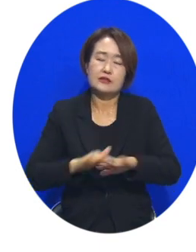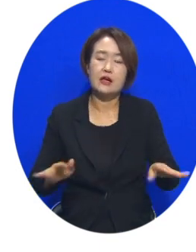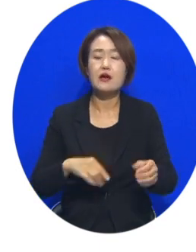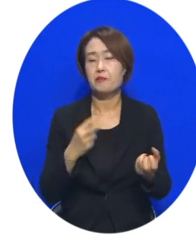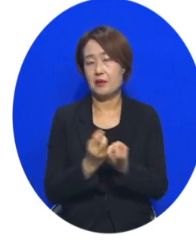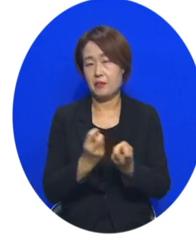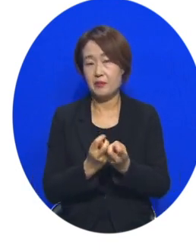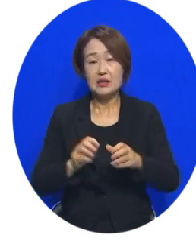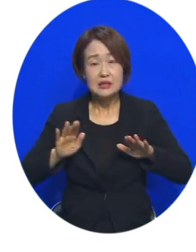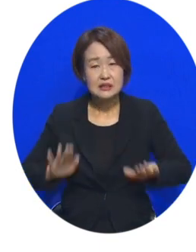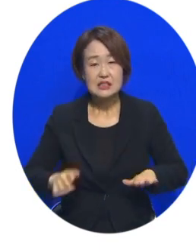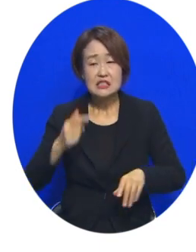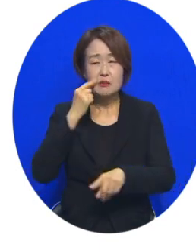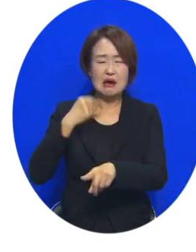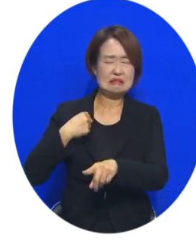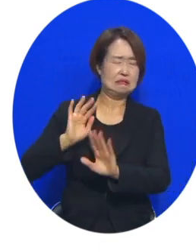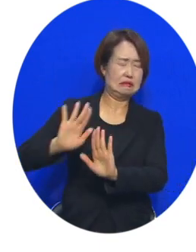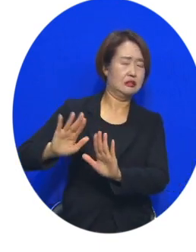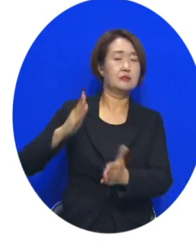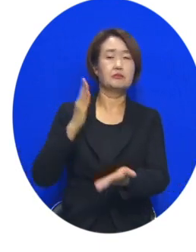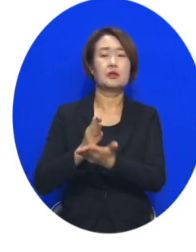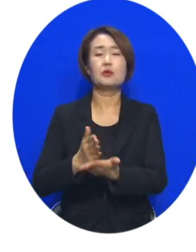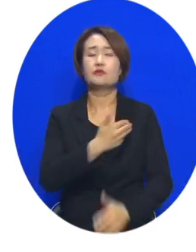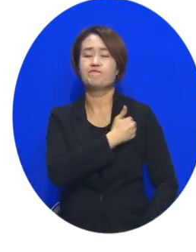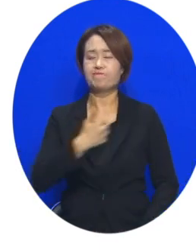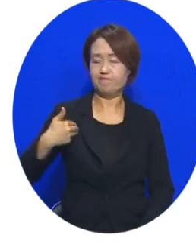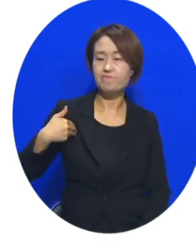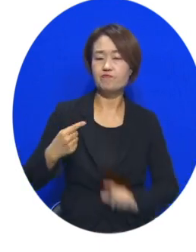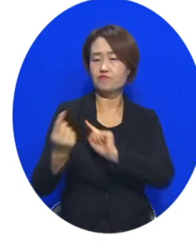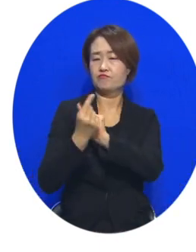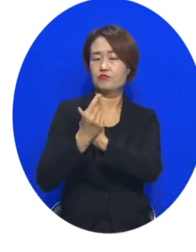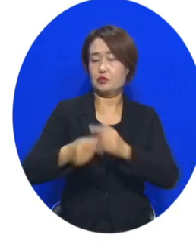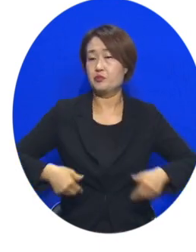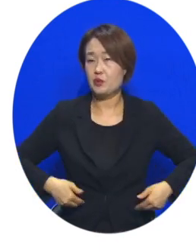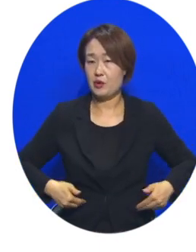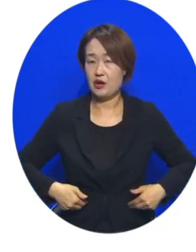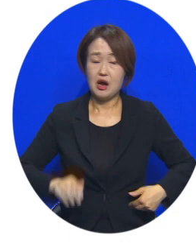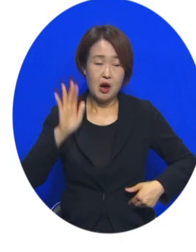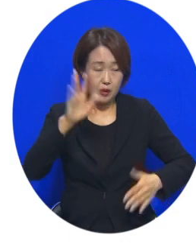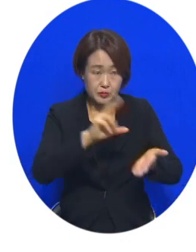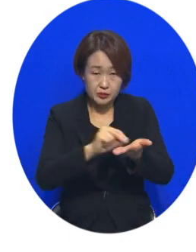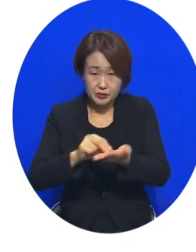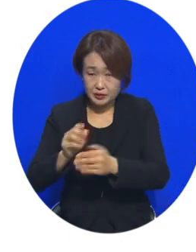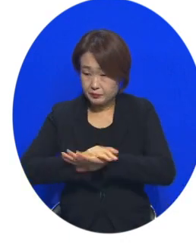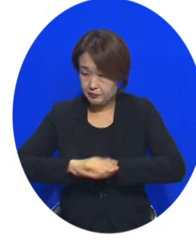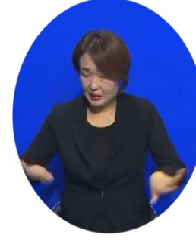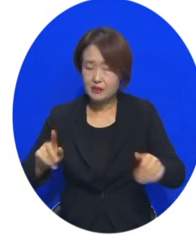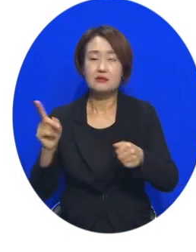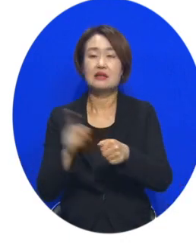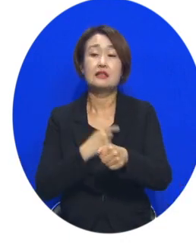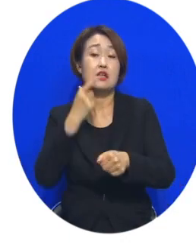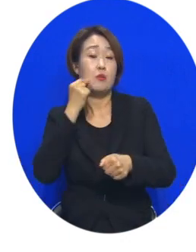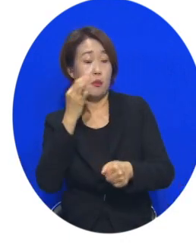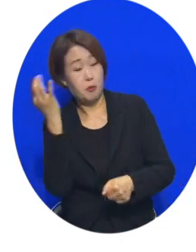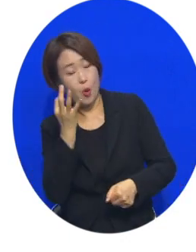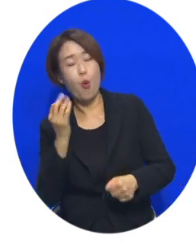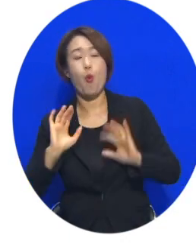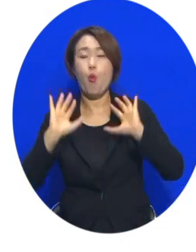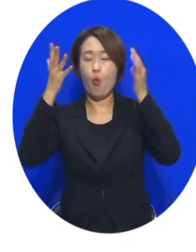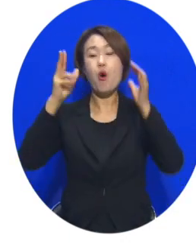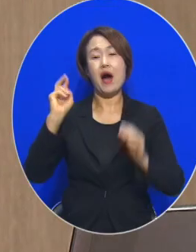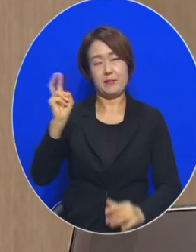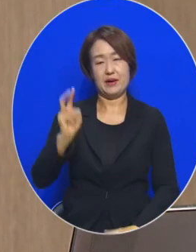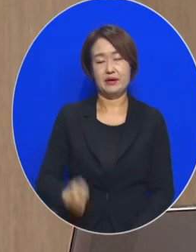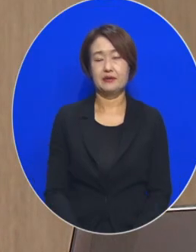있게 대해야 한다고 밝혔습니다. 한국이 선제적으로 걸림돌을 제거해 나간다면 분명 일본도 호응해 올 것이라고